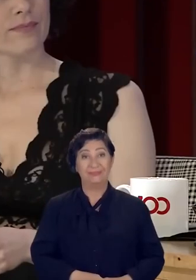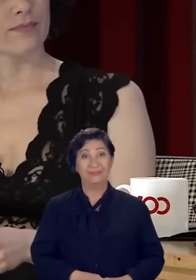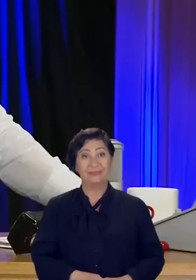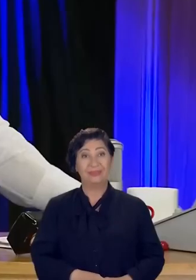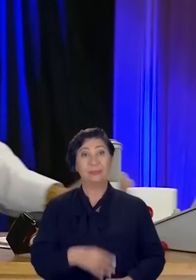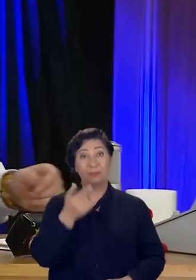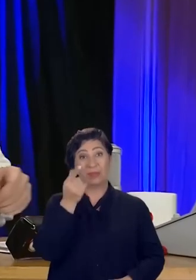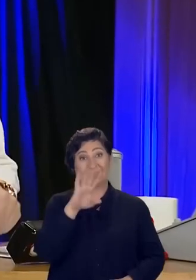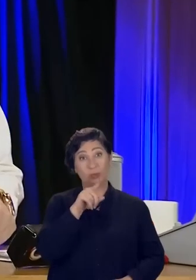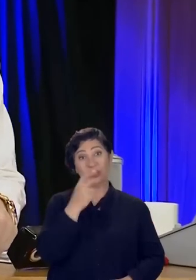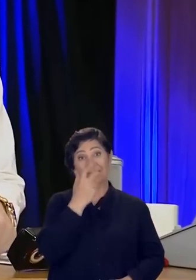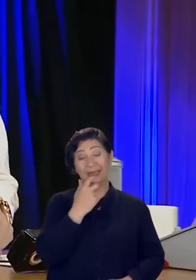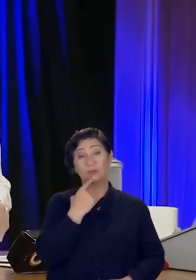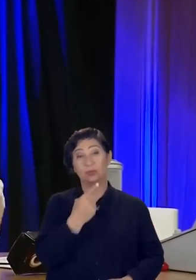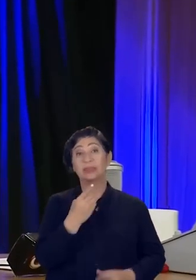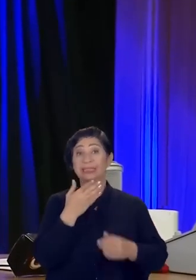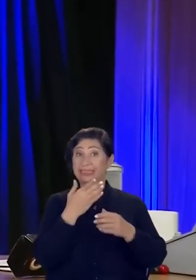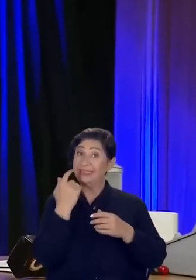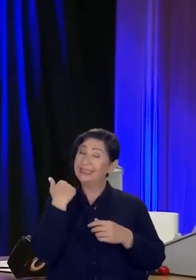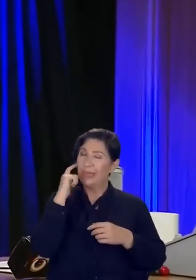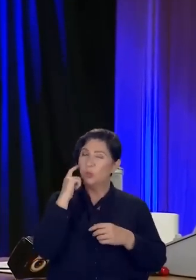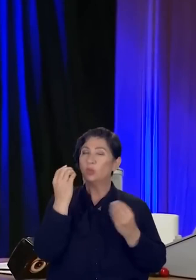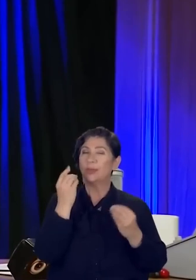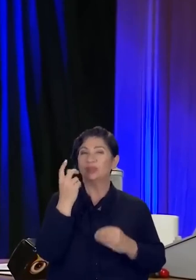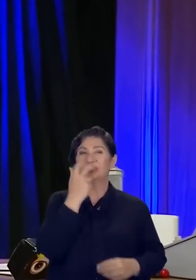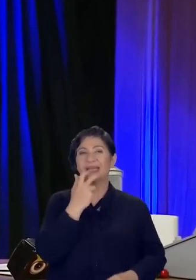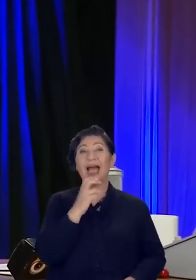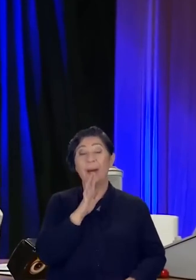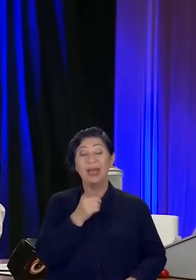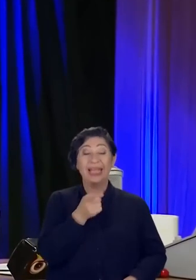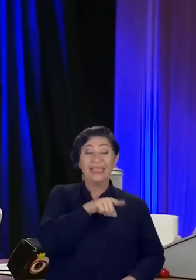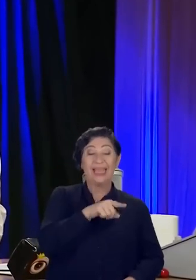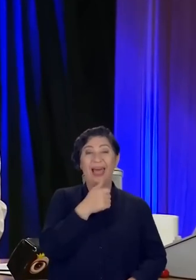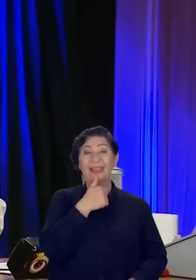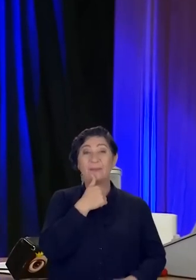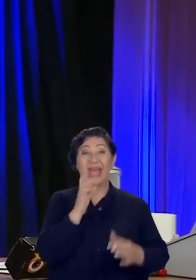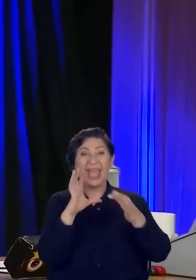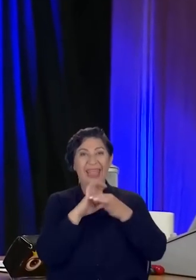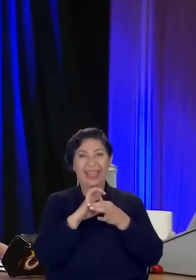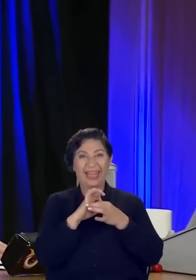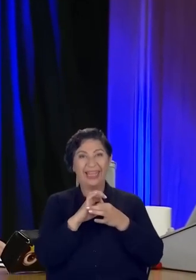birazdan bu şarkıyı söyleyeceksiniz. Tahmin ediyorum ki güzel bir şarkı. Şimdi yalnız yanındaki adamla ilgili